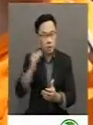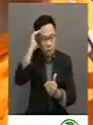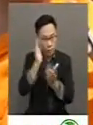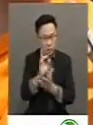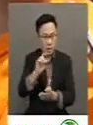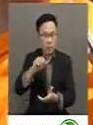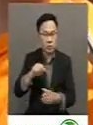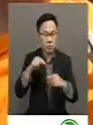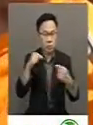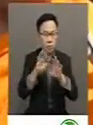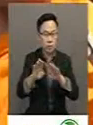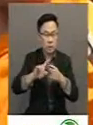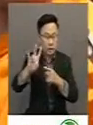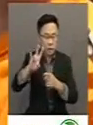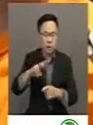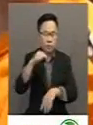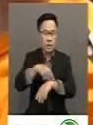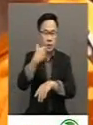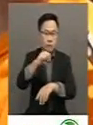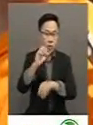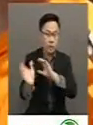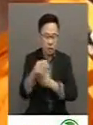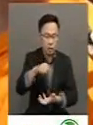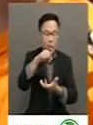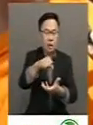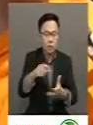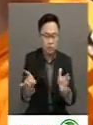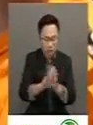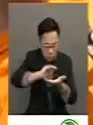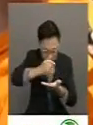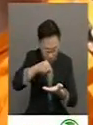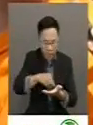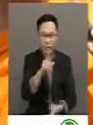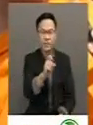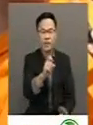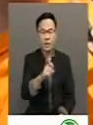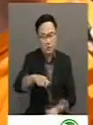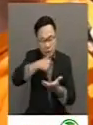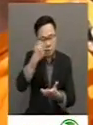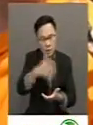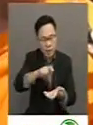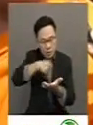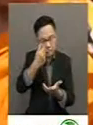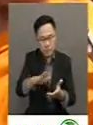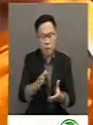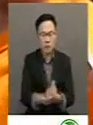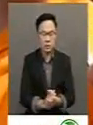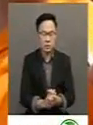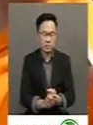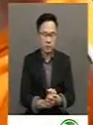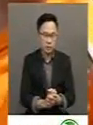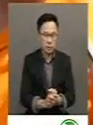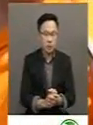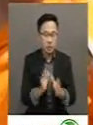ที่ประตู7เวลา10โมงเช้า300กล่องปรากฏว่าบูดเสียทั้งหมดไม่สามารถนำมาฉันหรือว่าทานได้